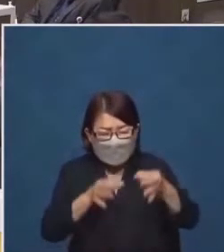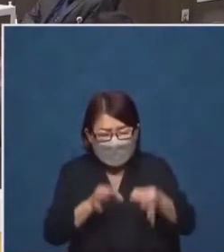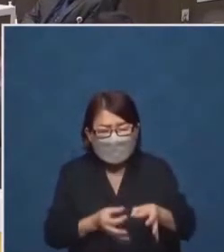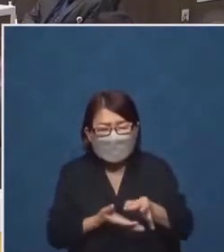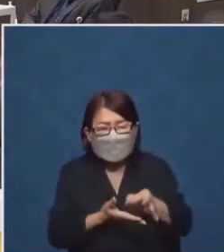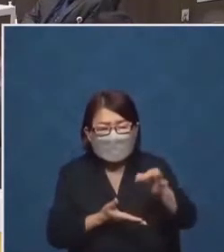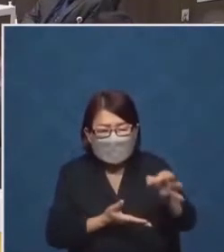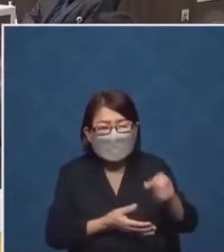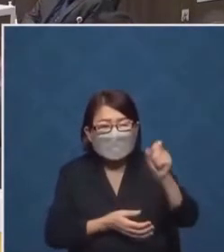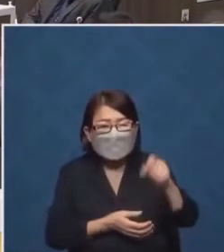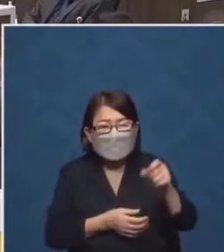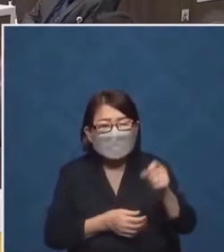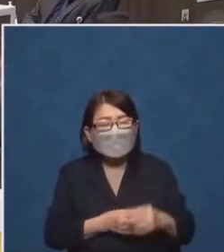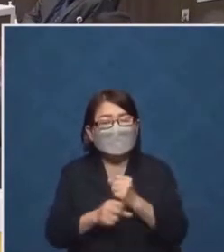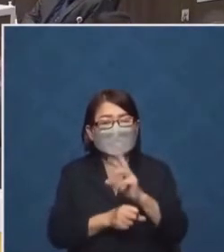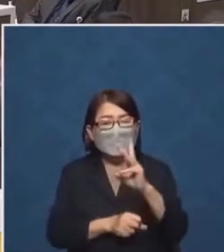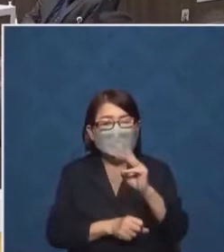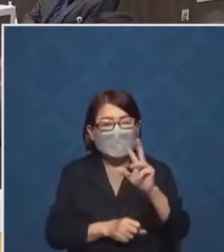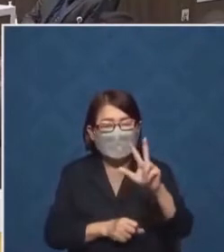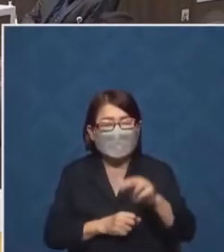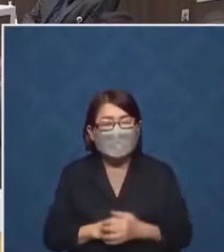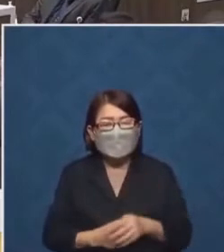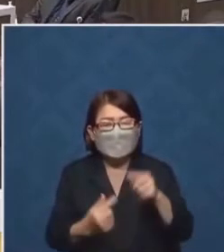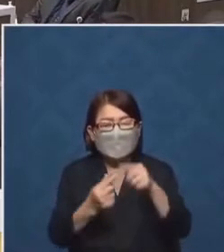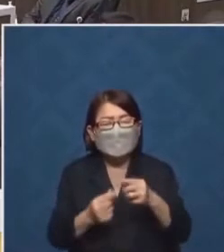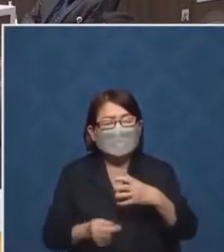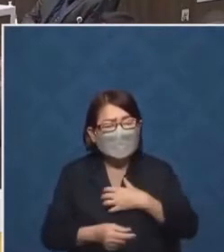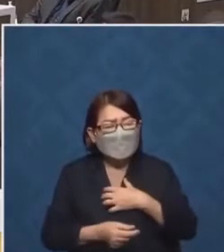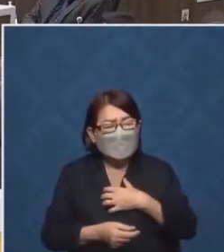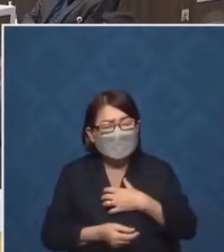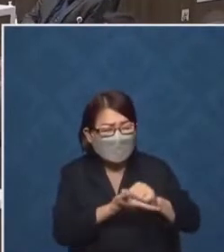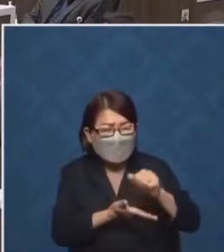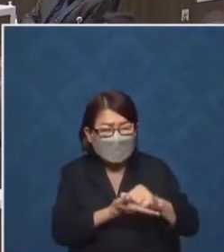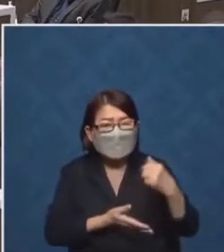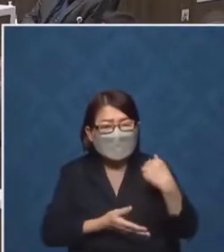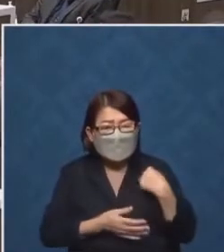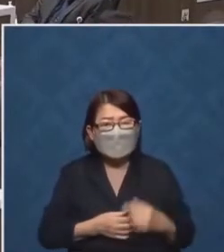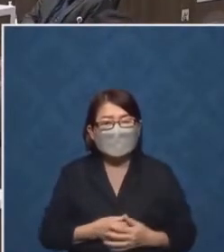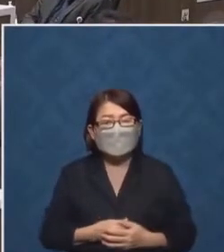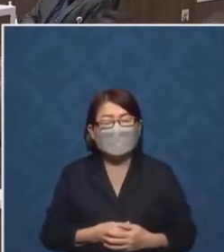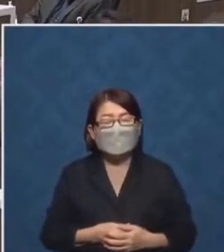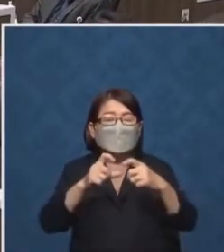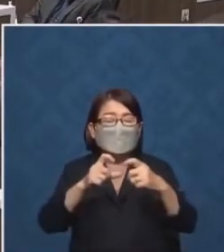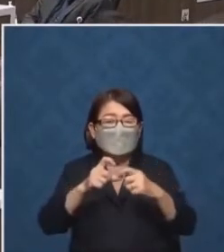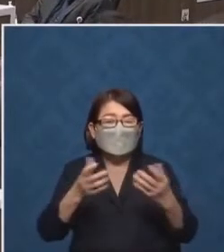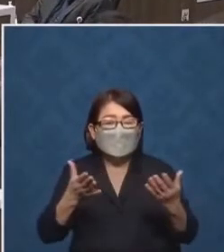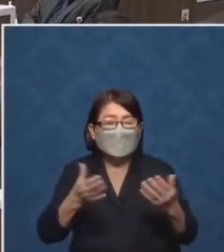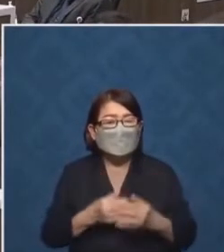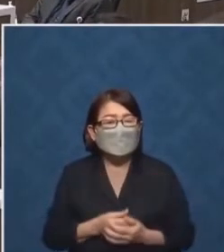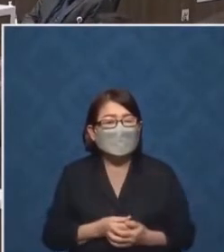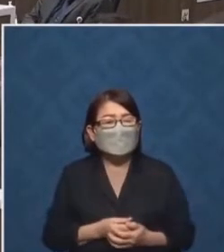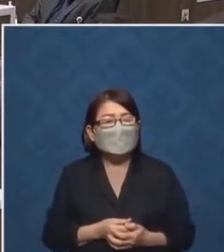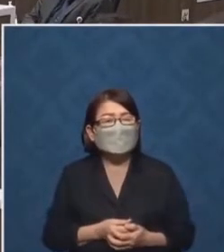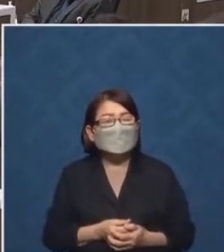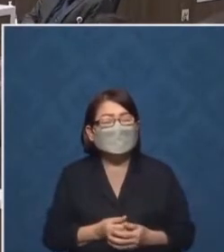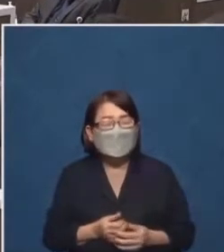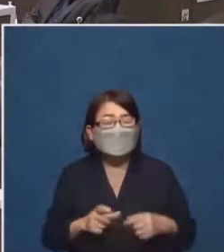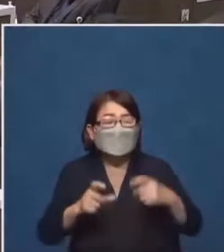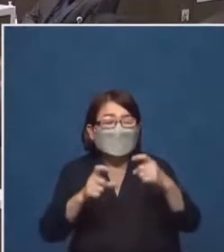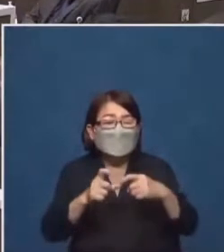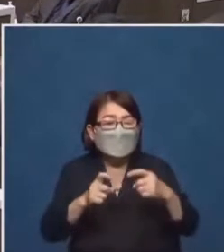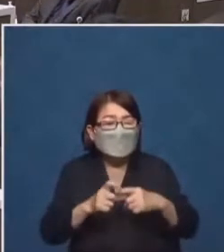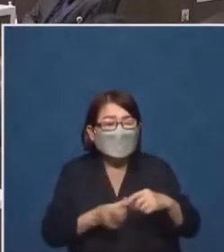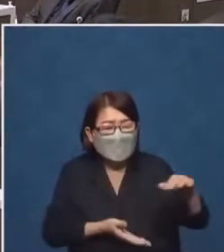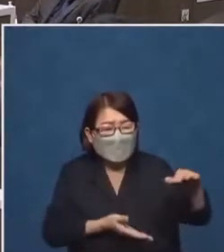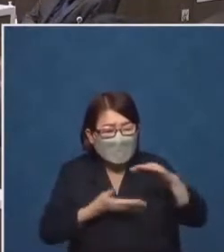ของวัซีนโดยเร็วภัยใปี 63เนองจากมคามต้องตาลสูงทั่วโลกไฟเซอร์นี่แทบจะใส่วัคซีนไฟเซอร์